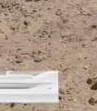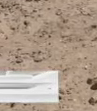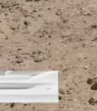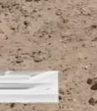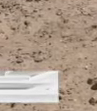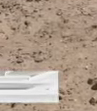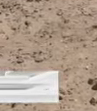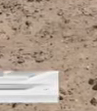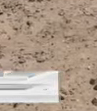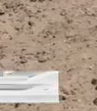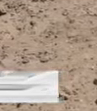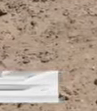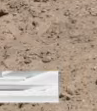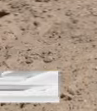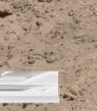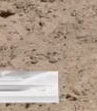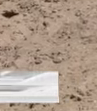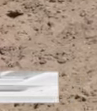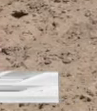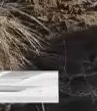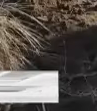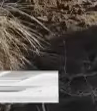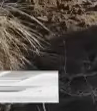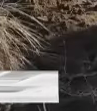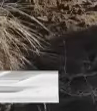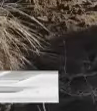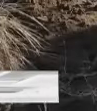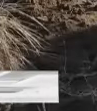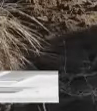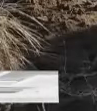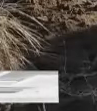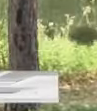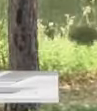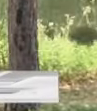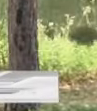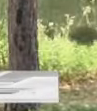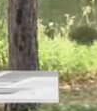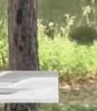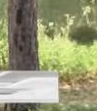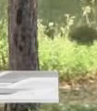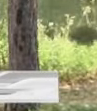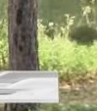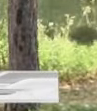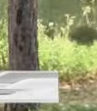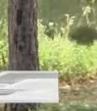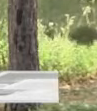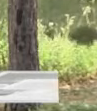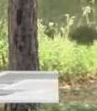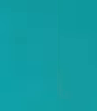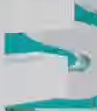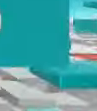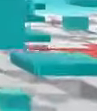кейін шұңқырларды тәбір айналған кезде сүйектерін мен шұңқырларын тауып отырмыз. Жерді қазуға бола ма? Бұл туралы мен Өзгеріс Қонар сұрап